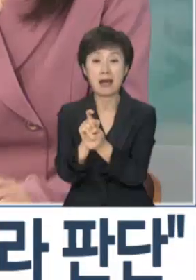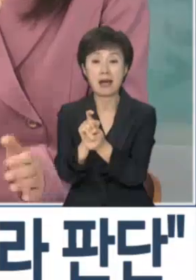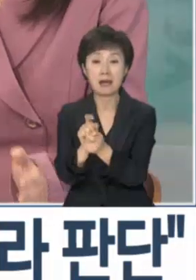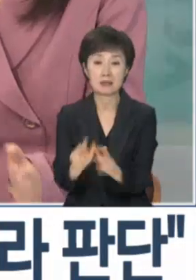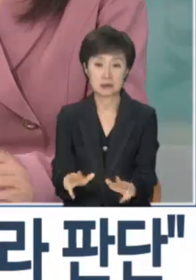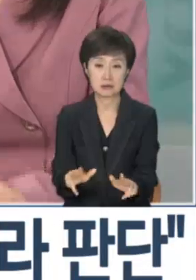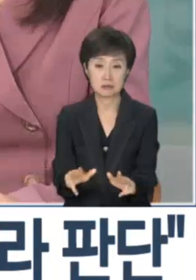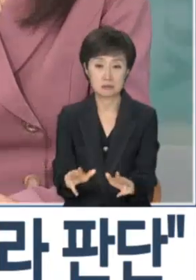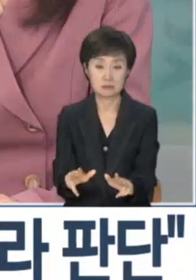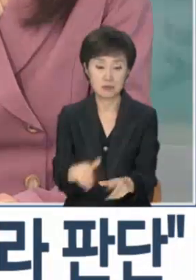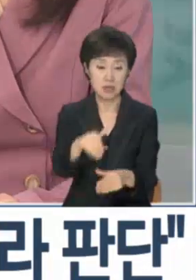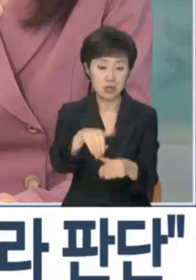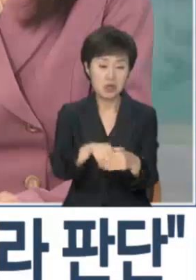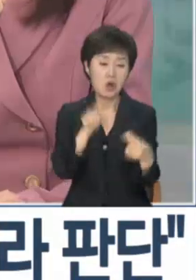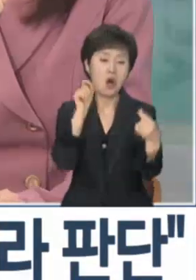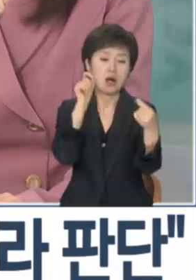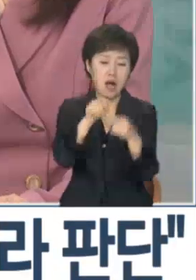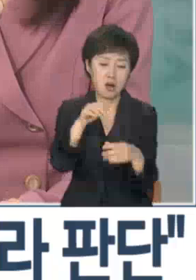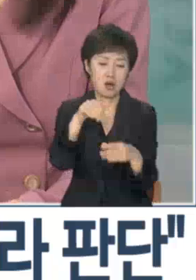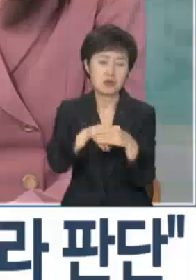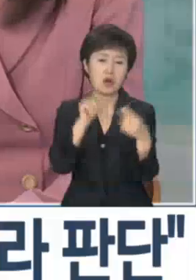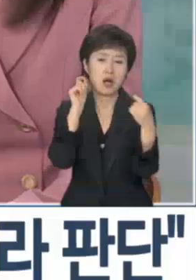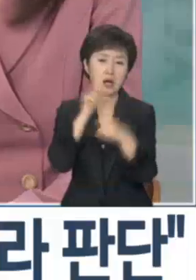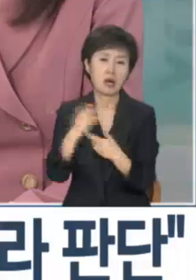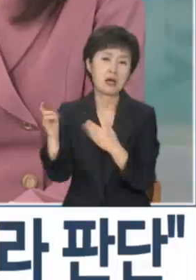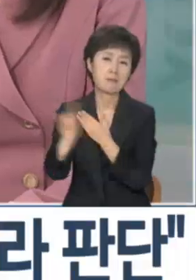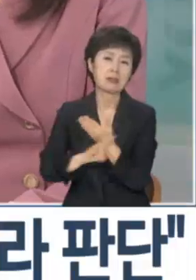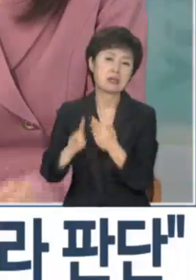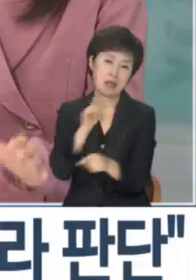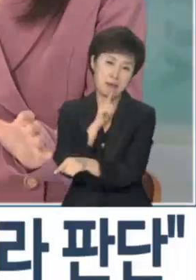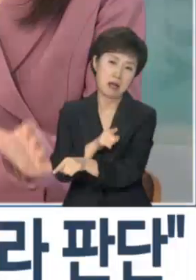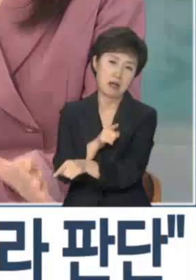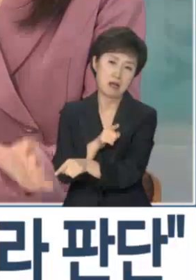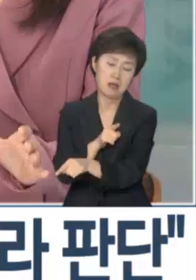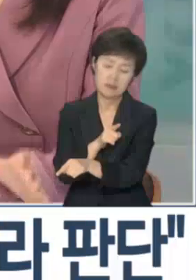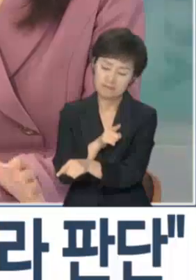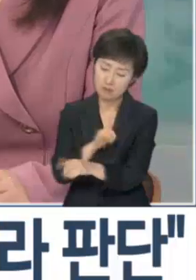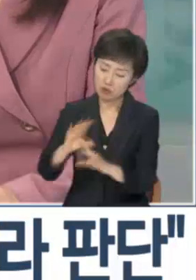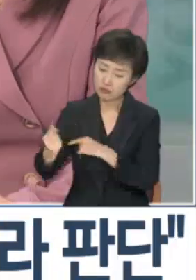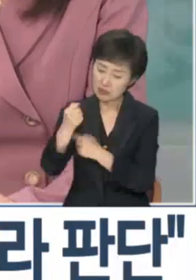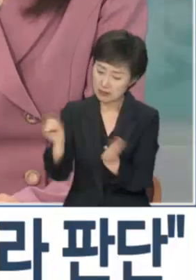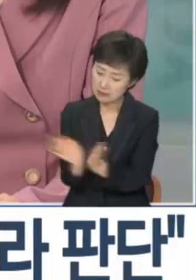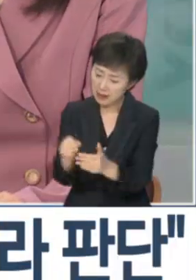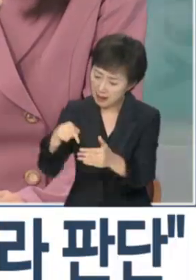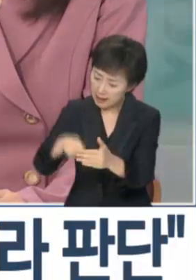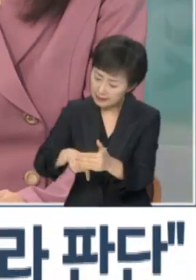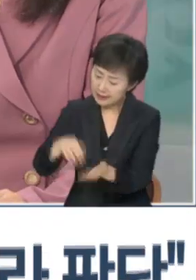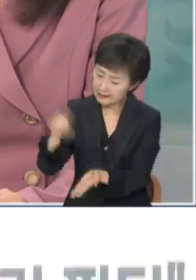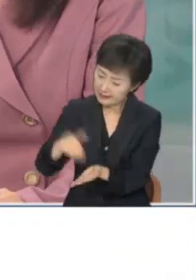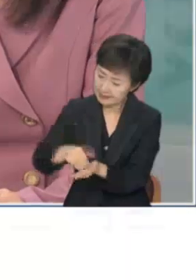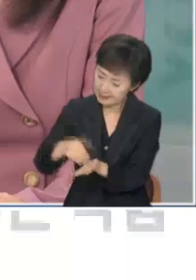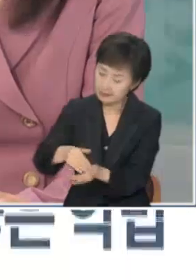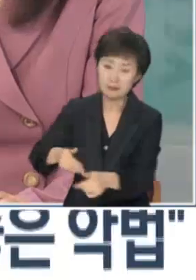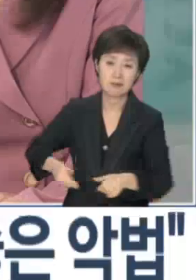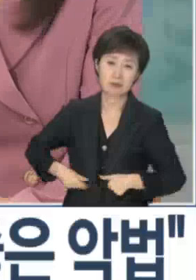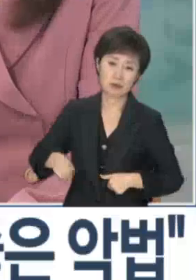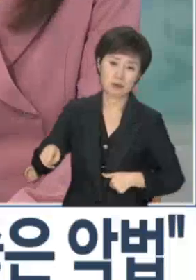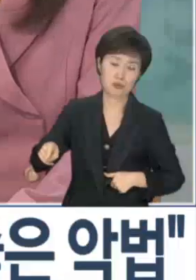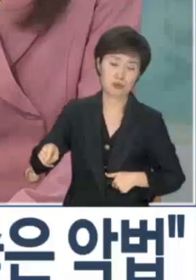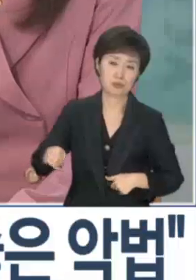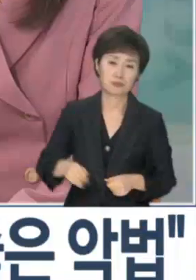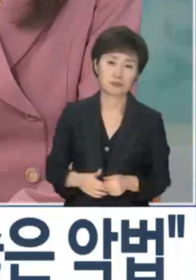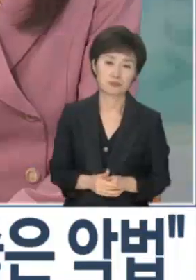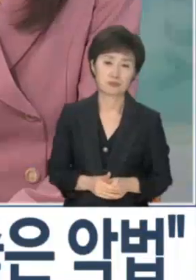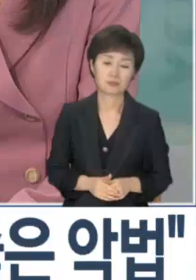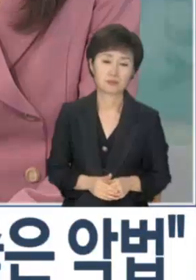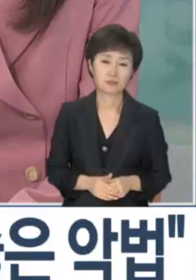앞두고 통과하게 된 것에 대해서 시기를 운운하는 것은 저는 글쎄요. 국민의힘 내부 자체가 먼저 더 돌아보고 반성을 해야 되는 것이